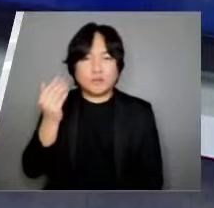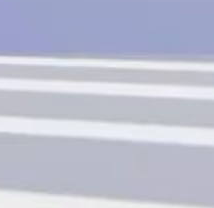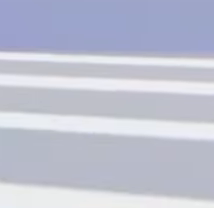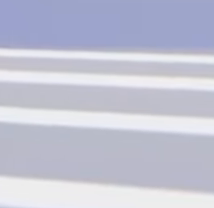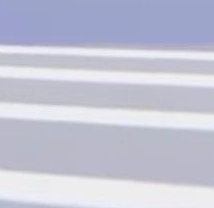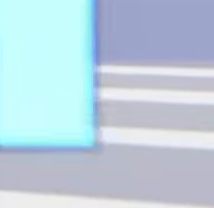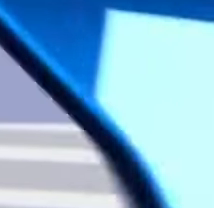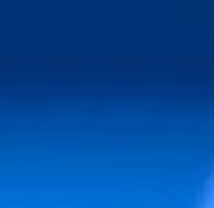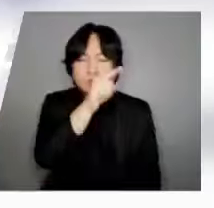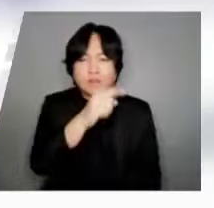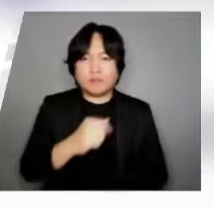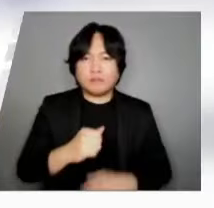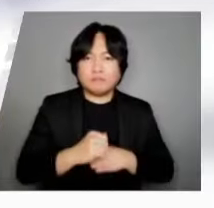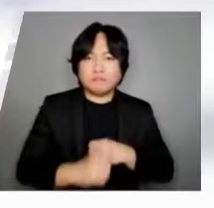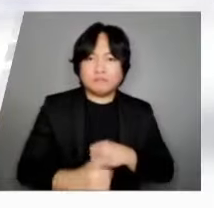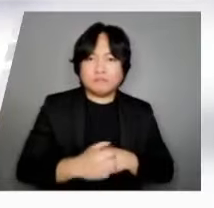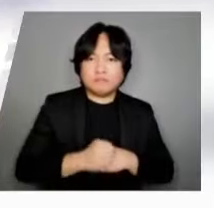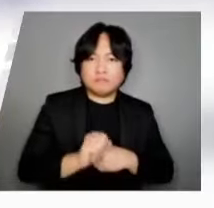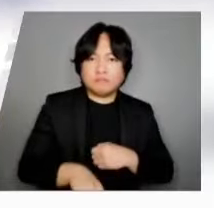Consulta.